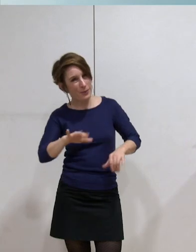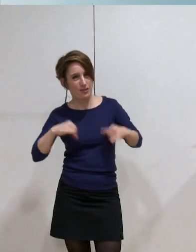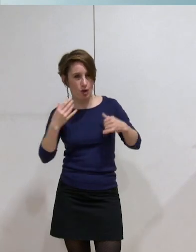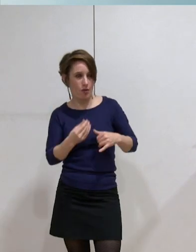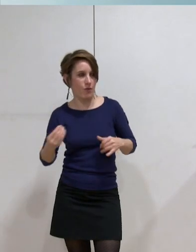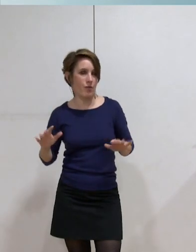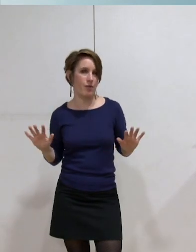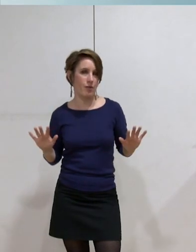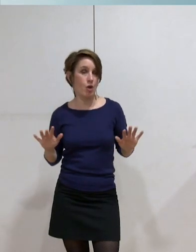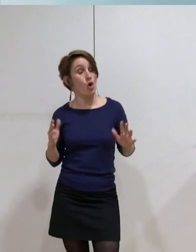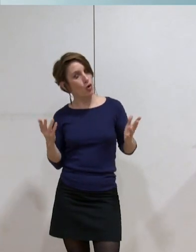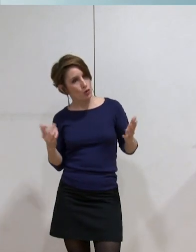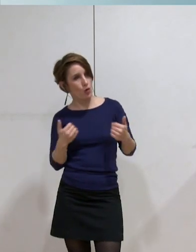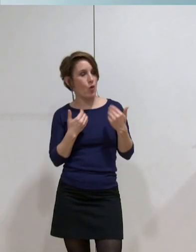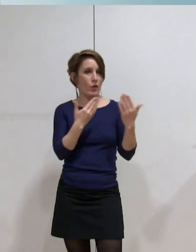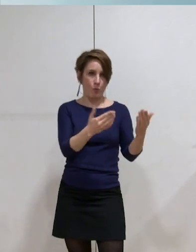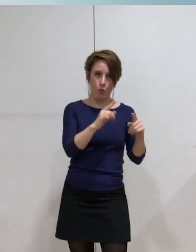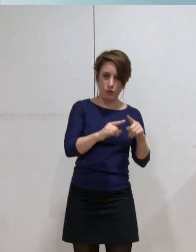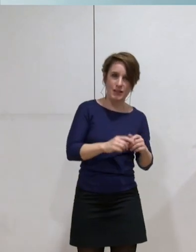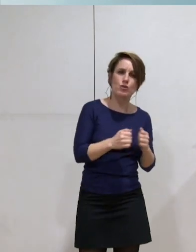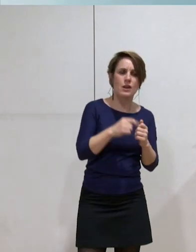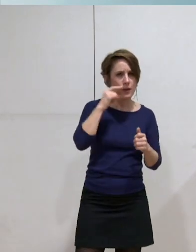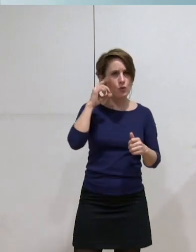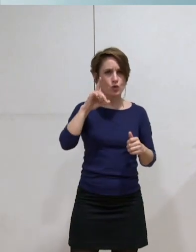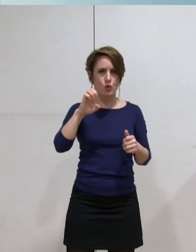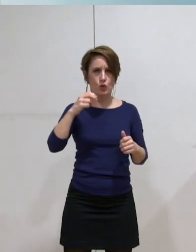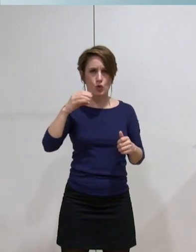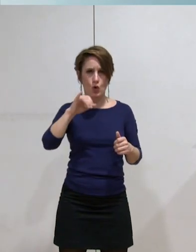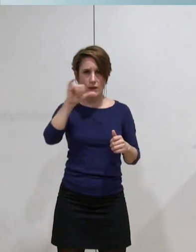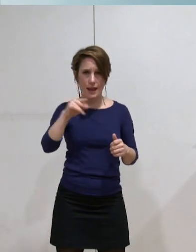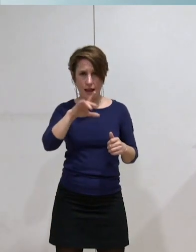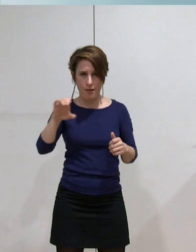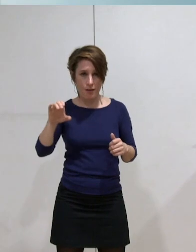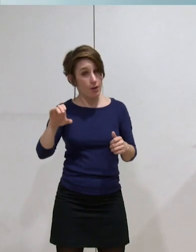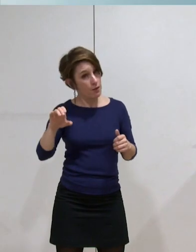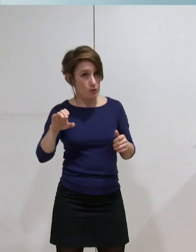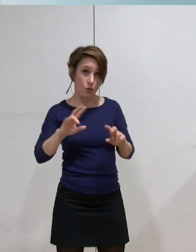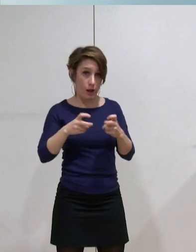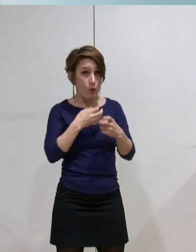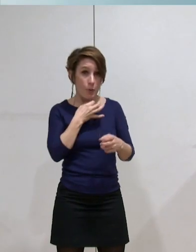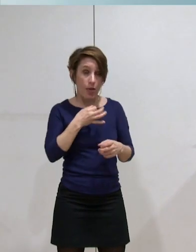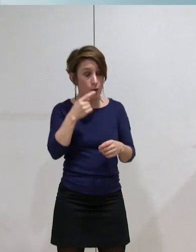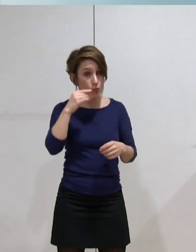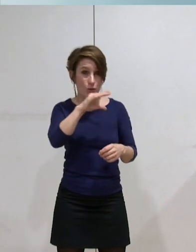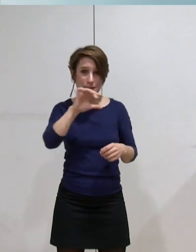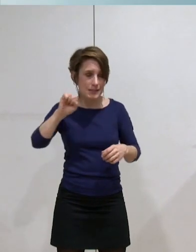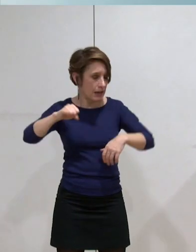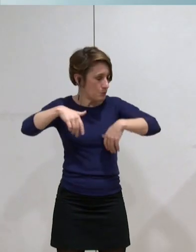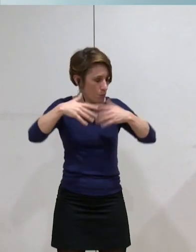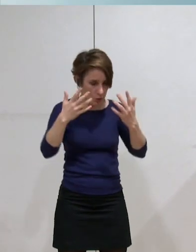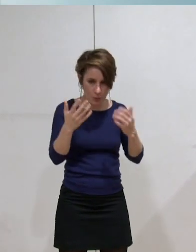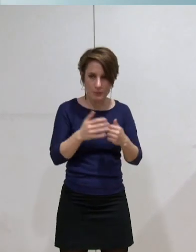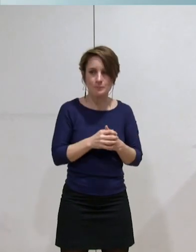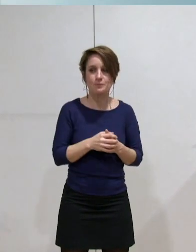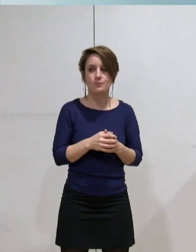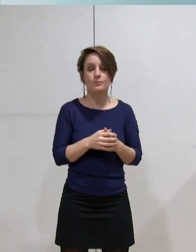a fait un certain nombre de propositions avec Alain de Noyel qui représente d'ailleurs un petit coup pour le CCS mais c'est ainsi et on peut